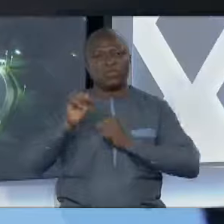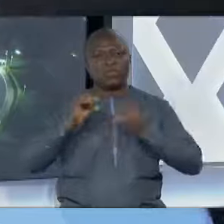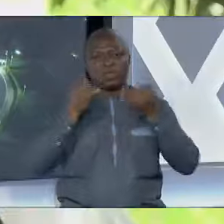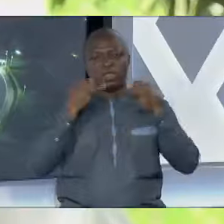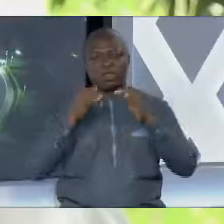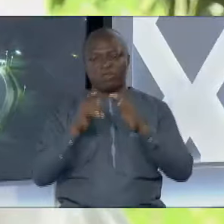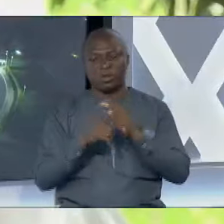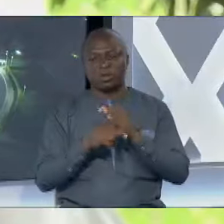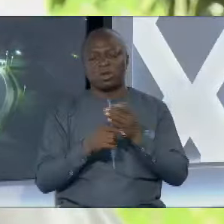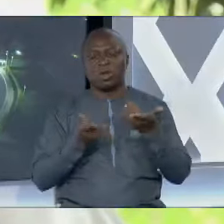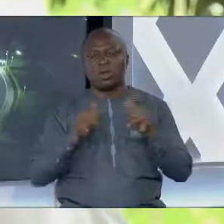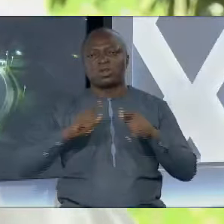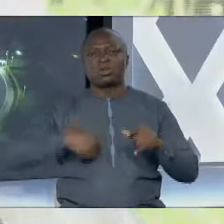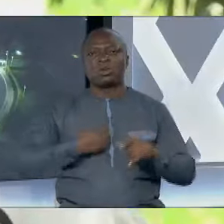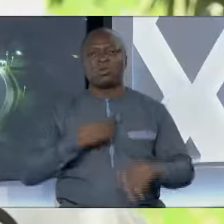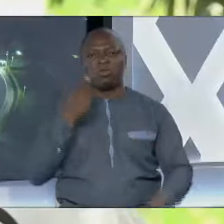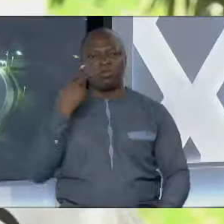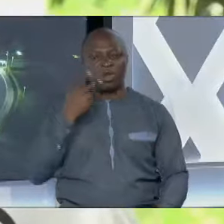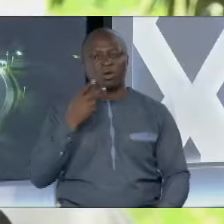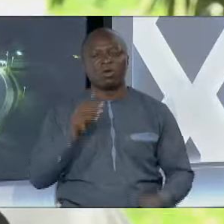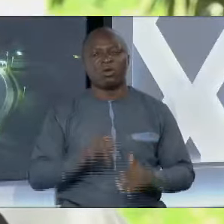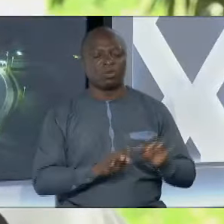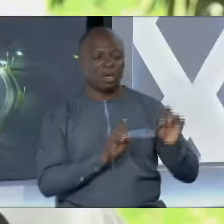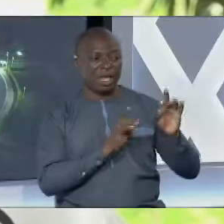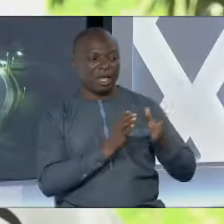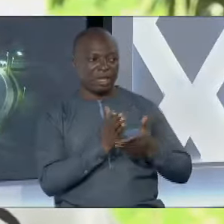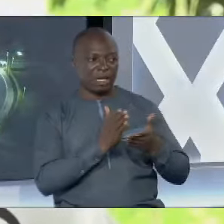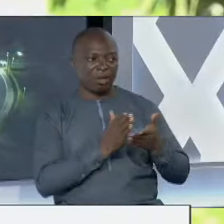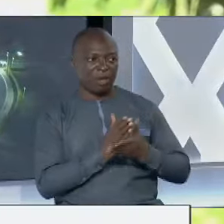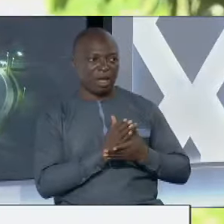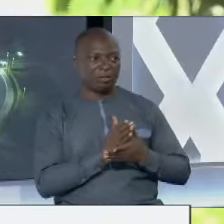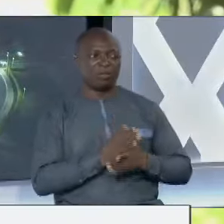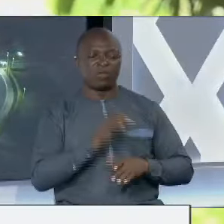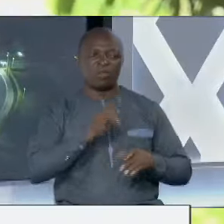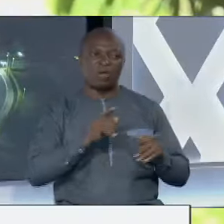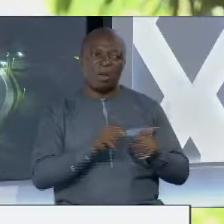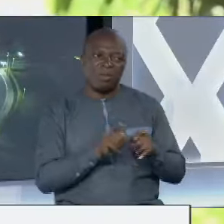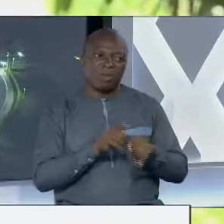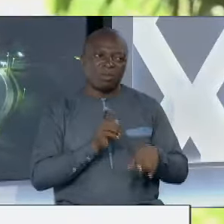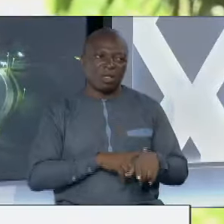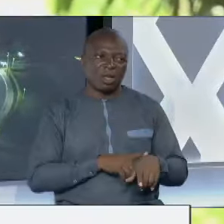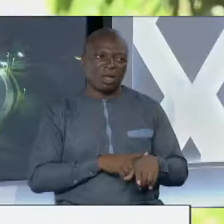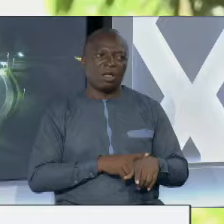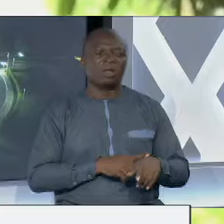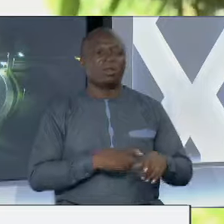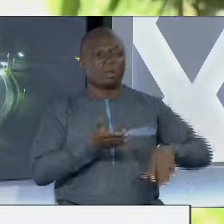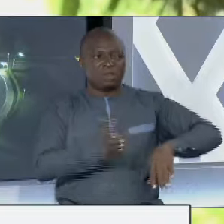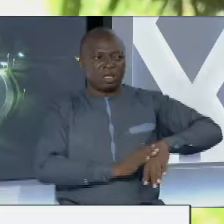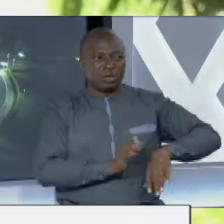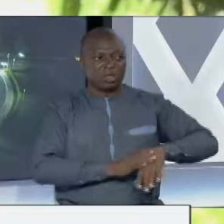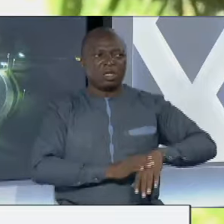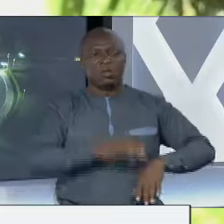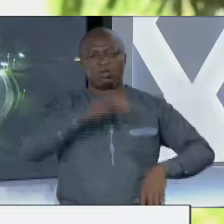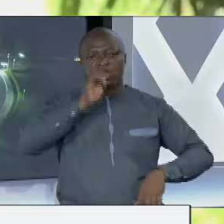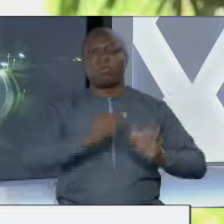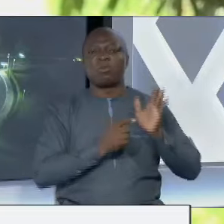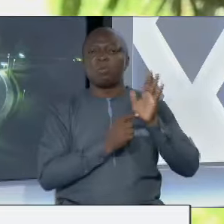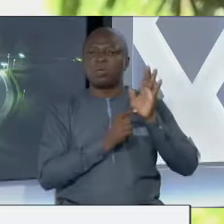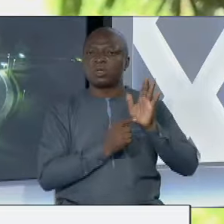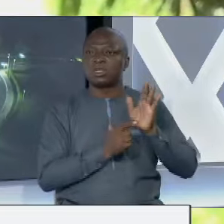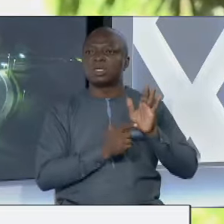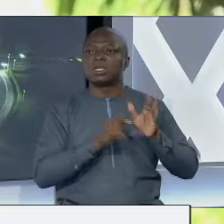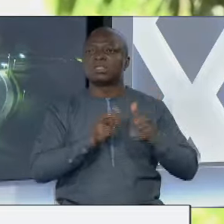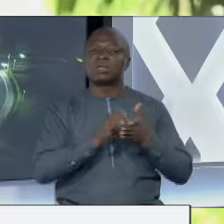d'informations. Lorsque nous voyons de la haine quelque part, nous devons automatiquement dénoncer. Nous devons montrer